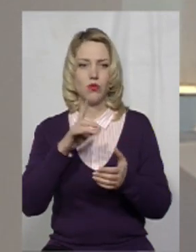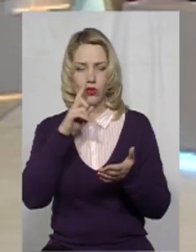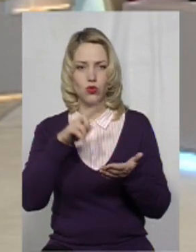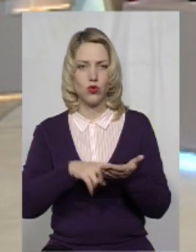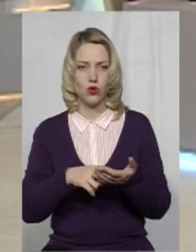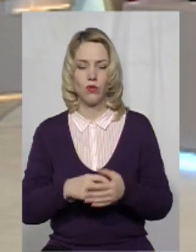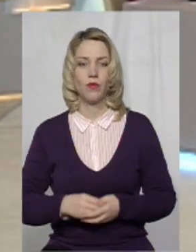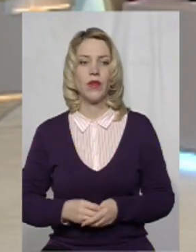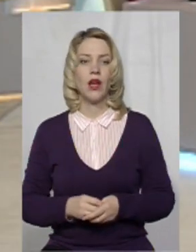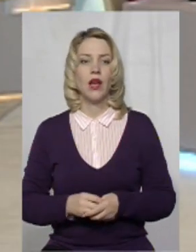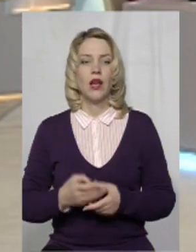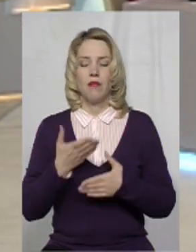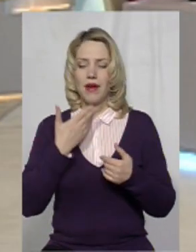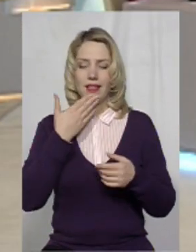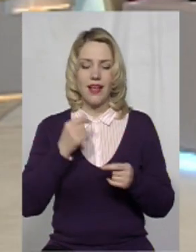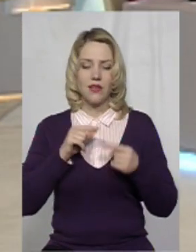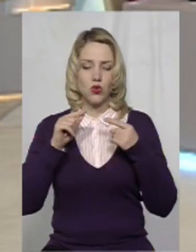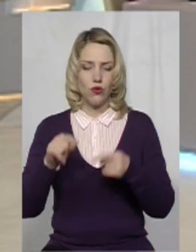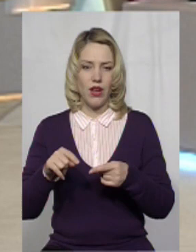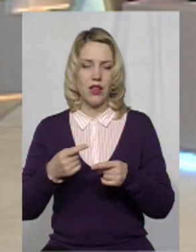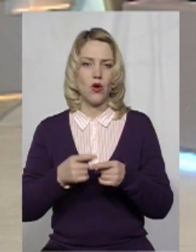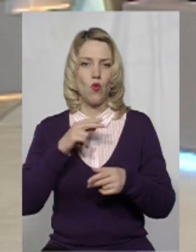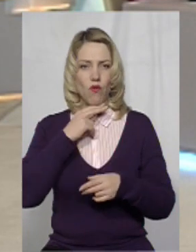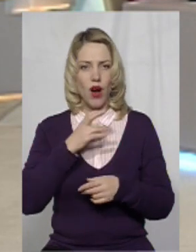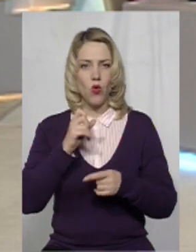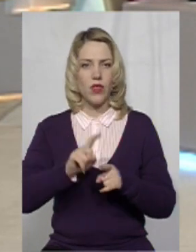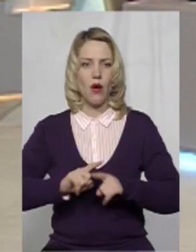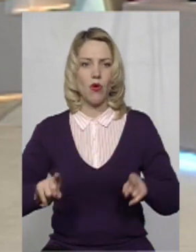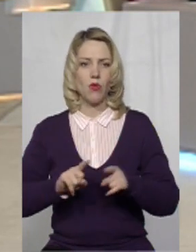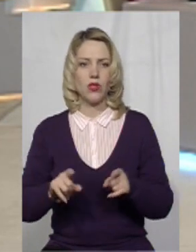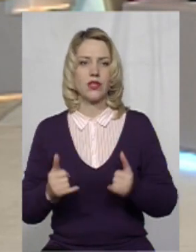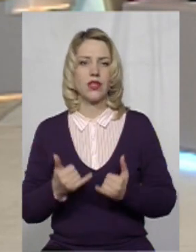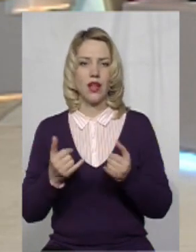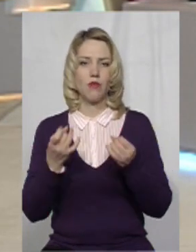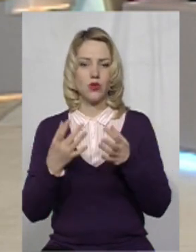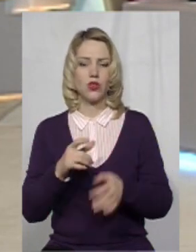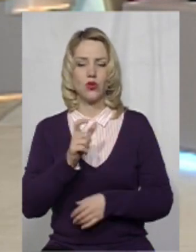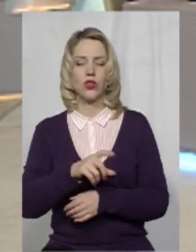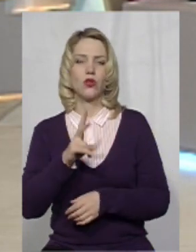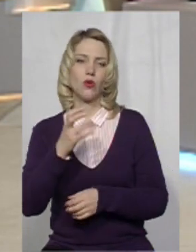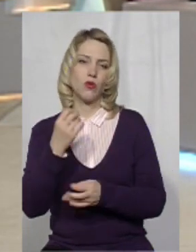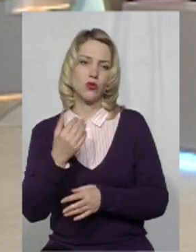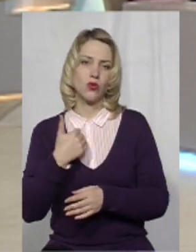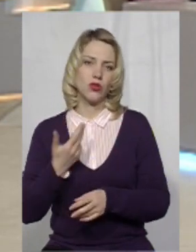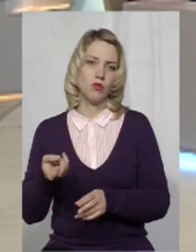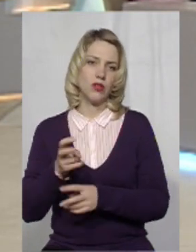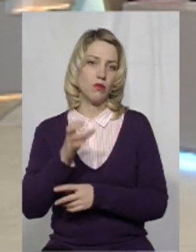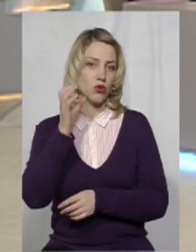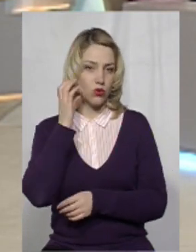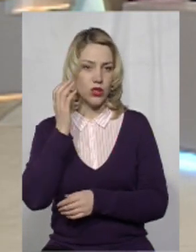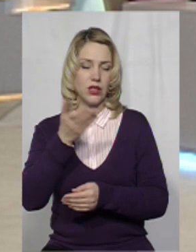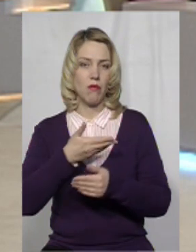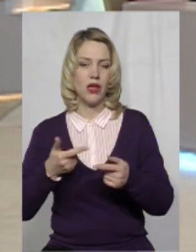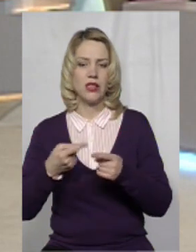Ми не акцентували велику увагу на популяризації для простих людей, які би хотіли просто прийти послухати. Тобто